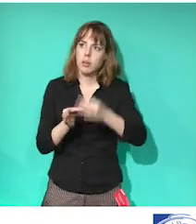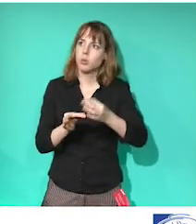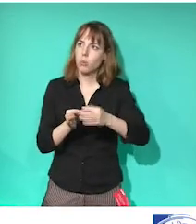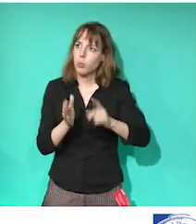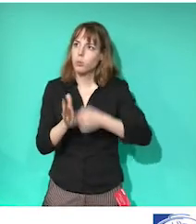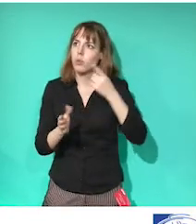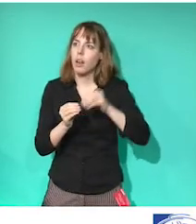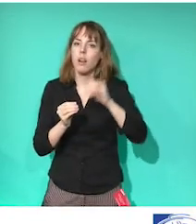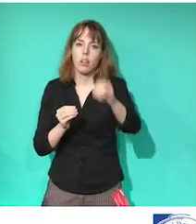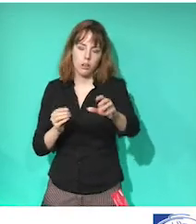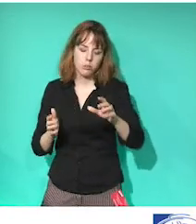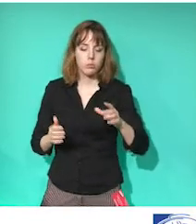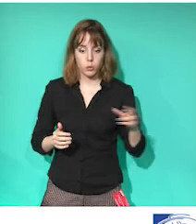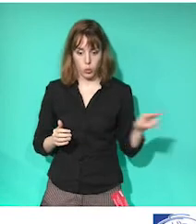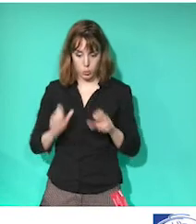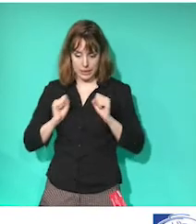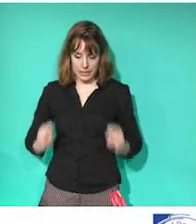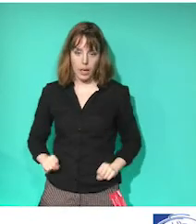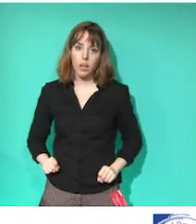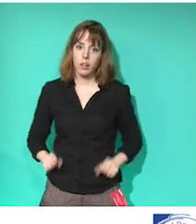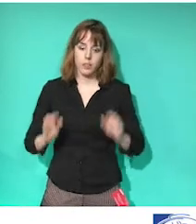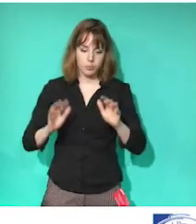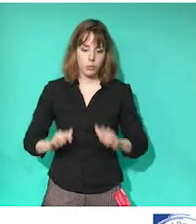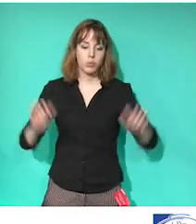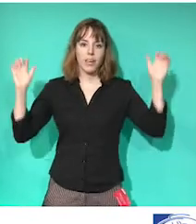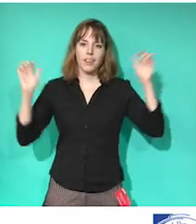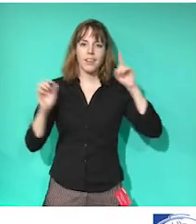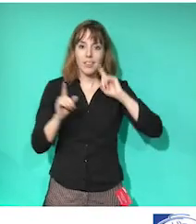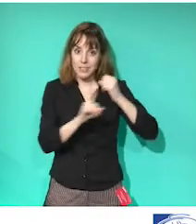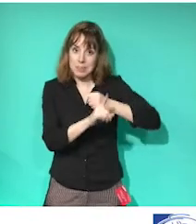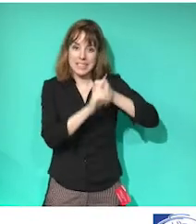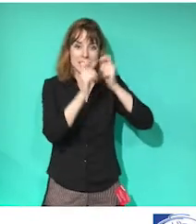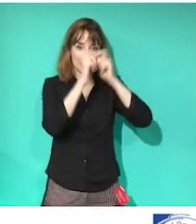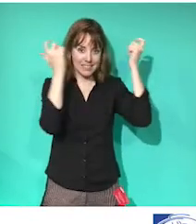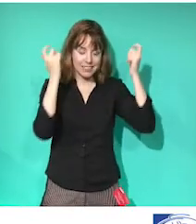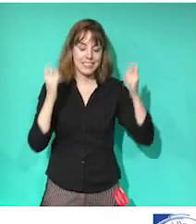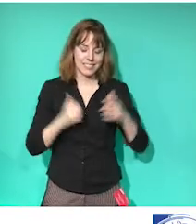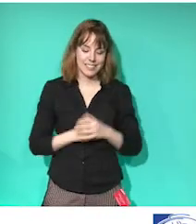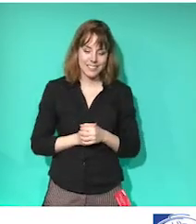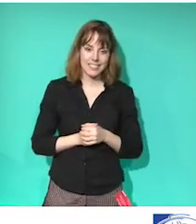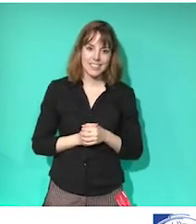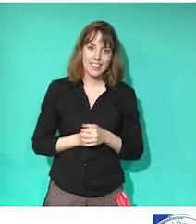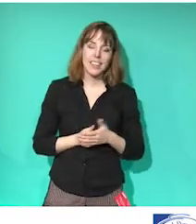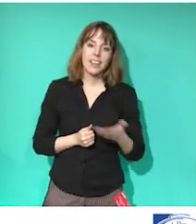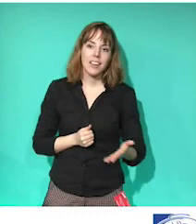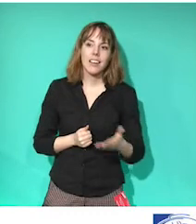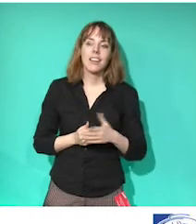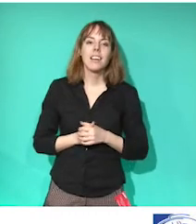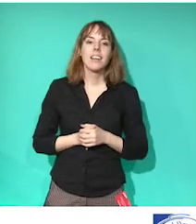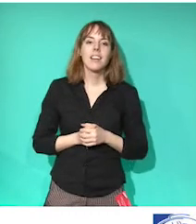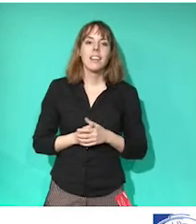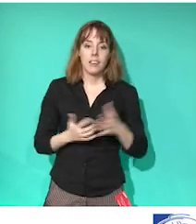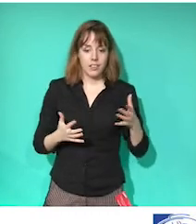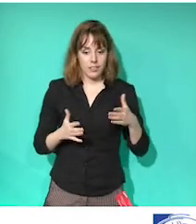septembre. Je vais retourner au Sénat, je vais donc être une parlementaire féministe, je l'étais déjà au Sénat, et je vais continuer